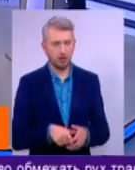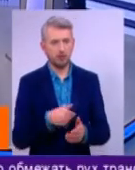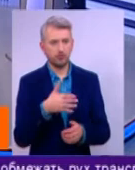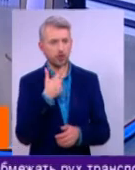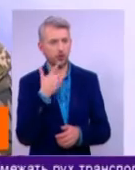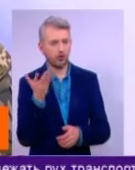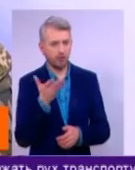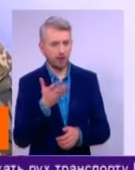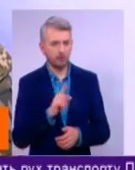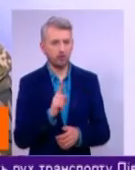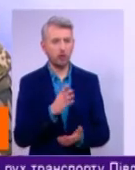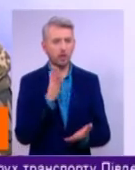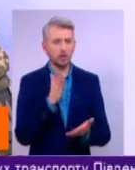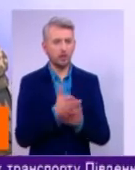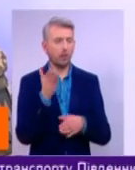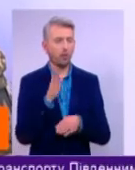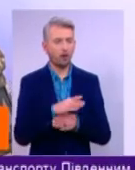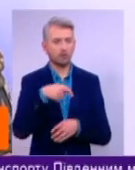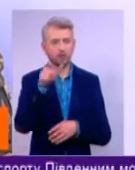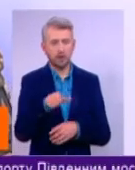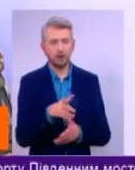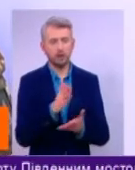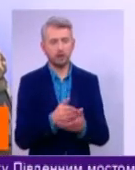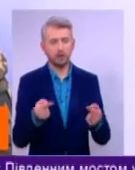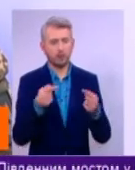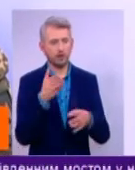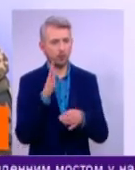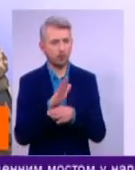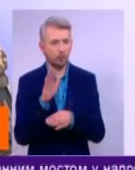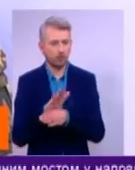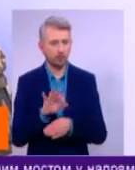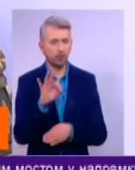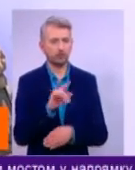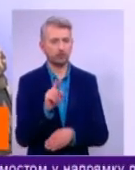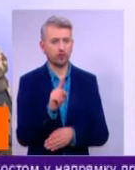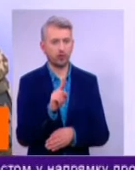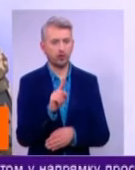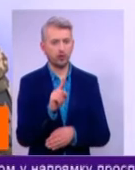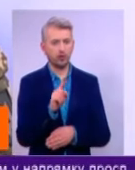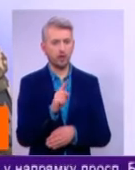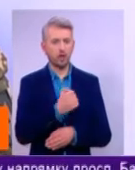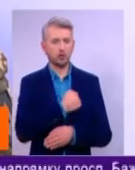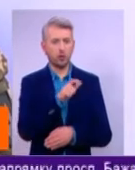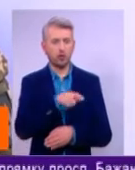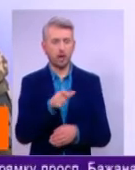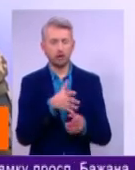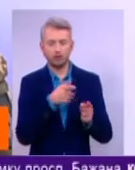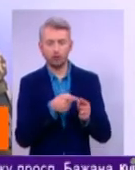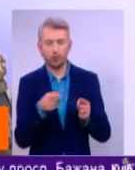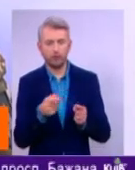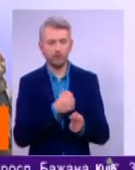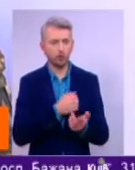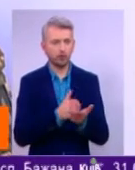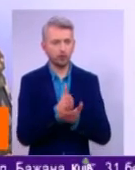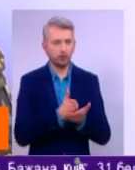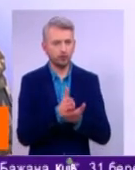доповідав, що є указ президента, є відповідні розпорядження, що солдати строкової військової служби